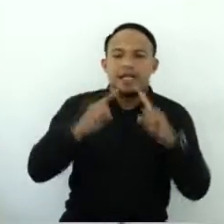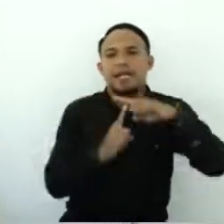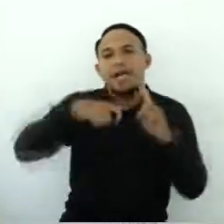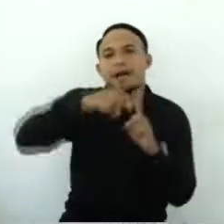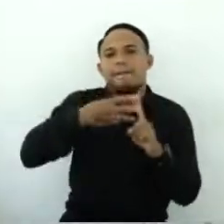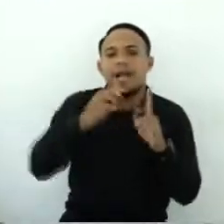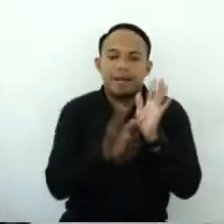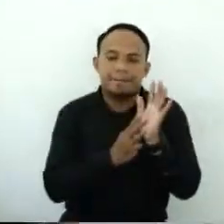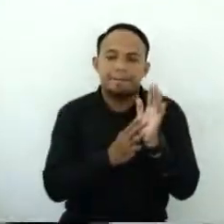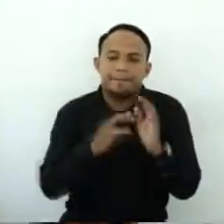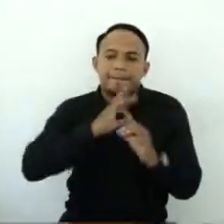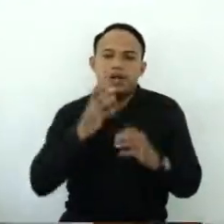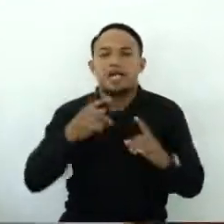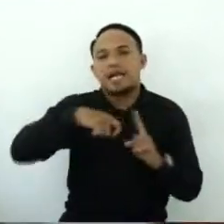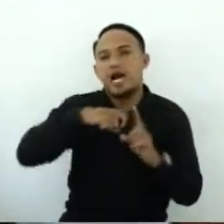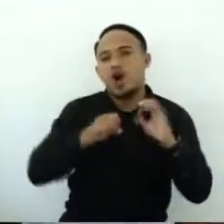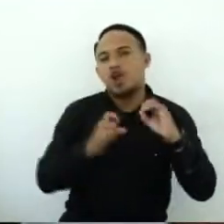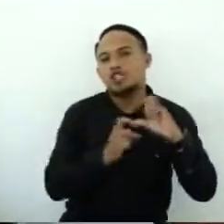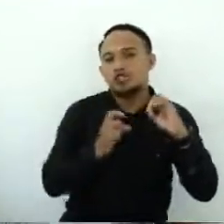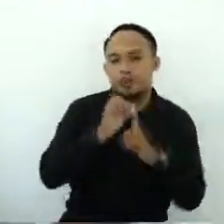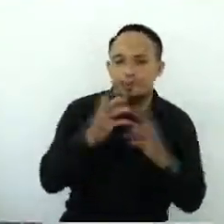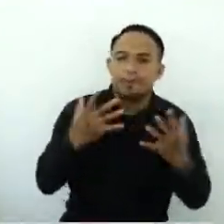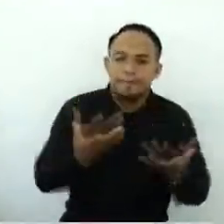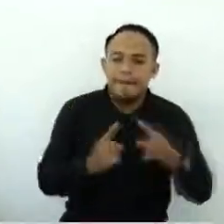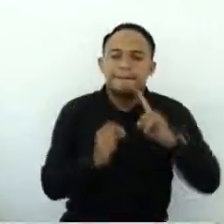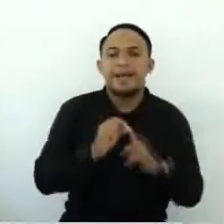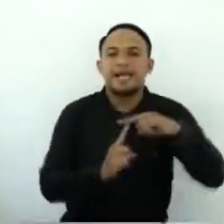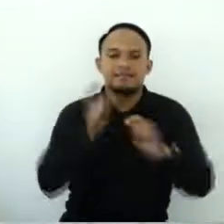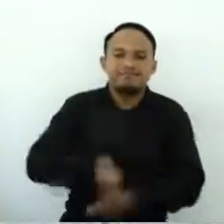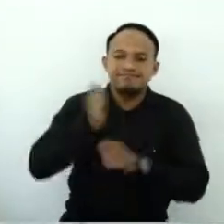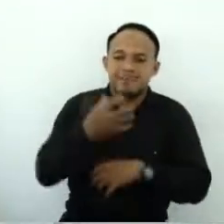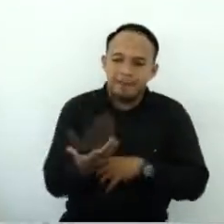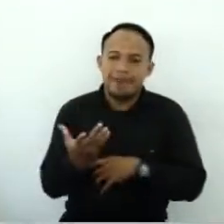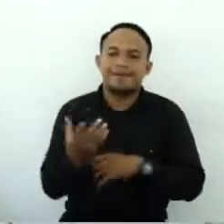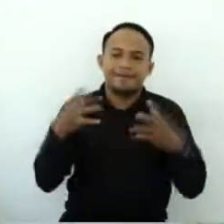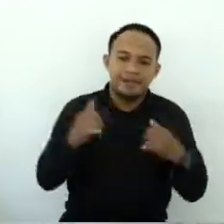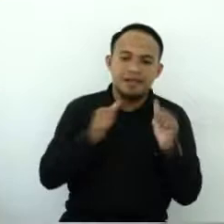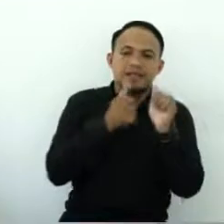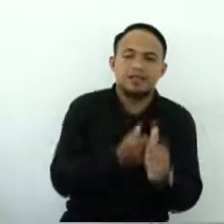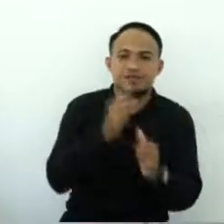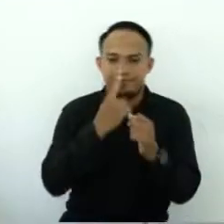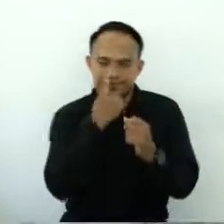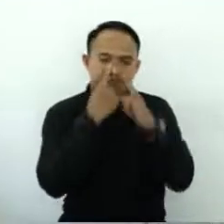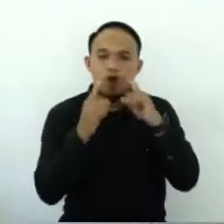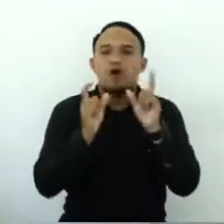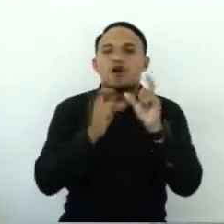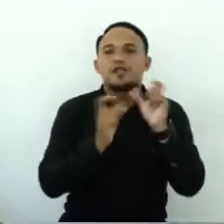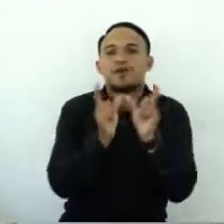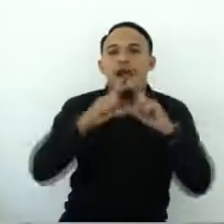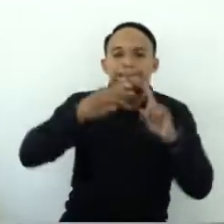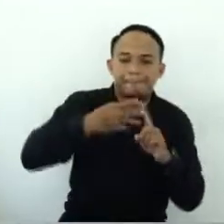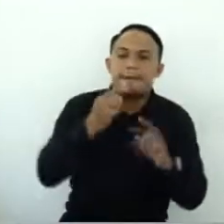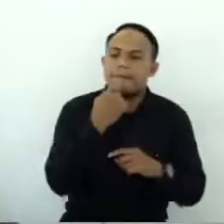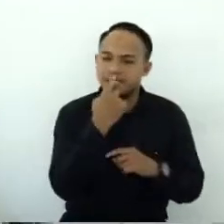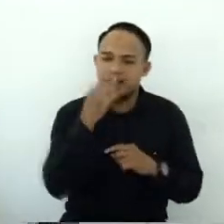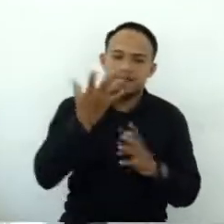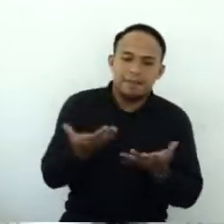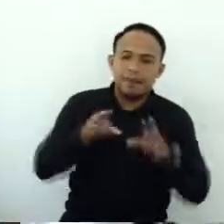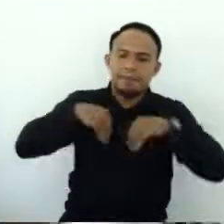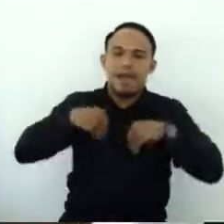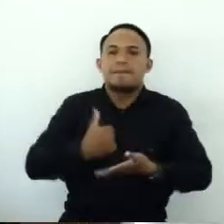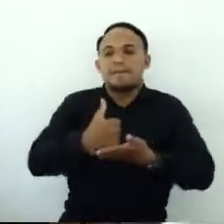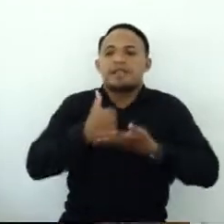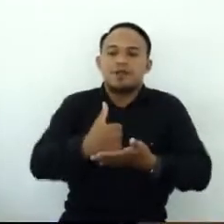muat pegawai kworb PT Pelni dan buruh yang mengikuti Sweep PCR akan